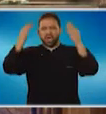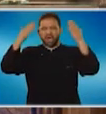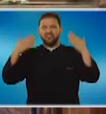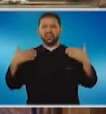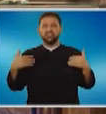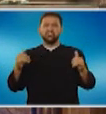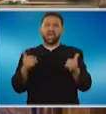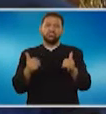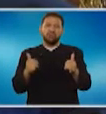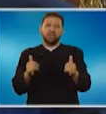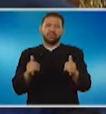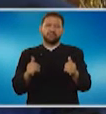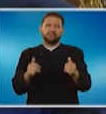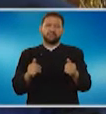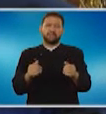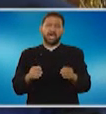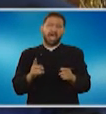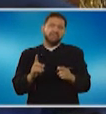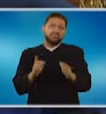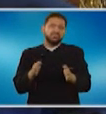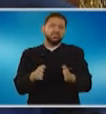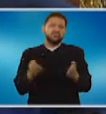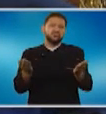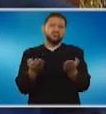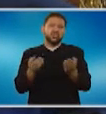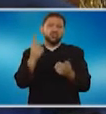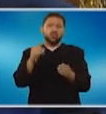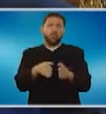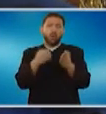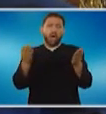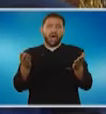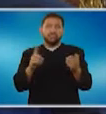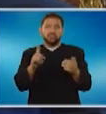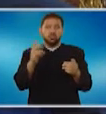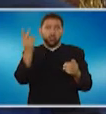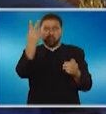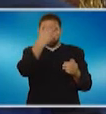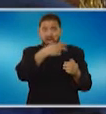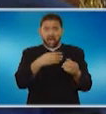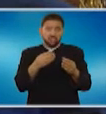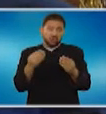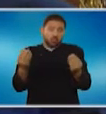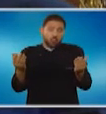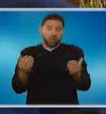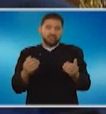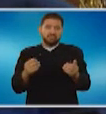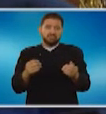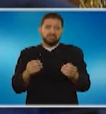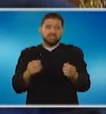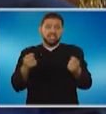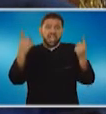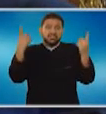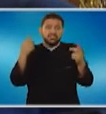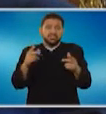fericită a întâmplării. Astfel că citești o carte și nu te dumirești foarte mult la final, domne, ce este și cum este și